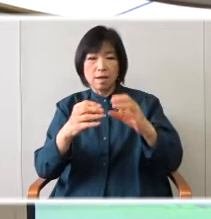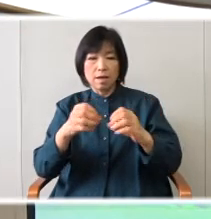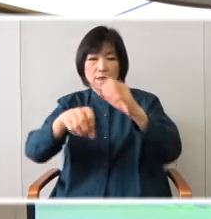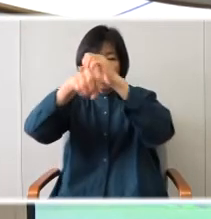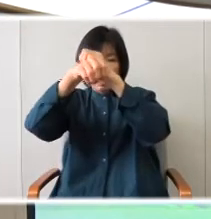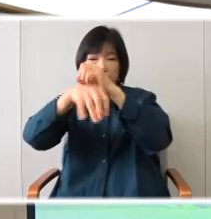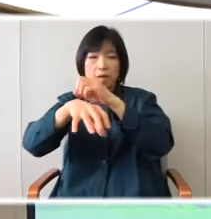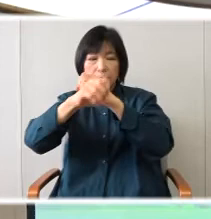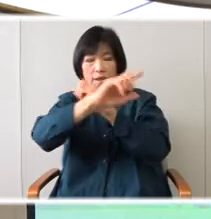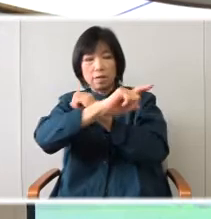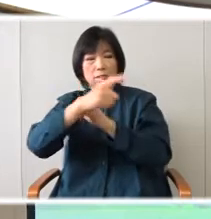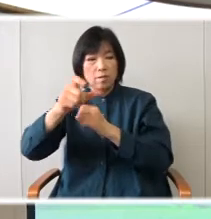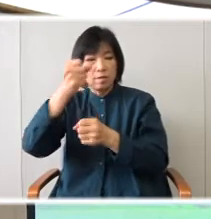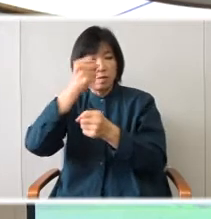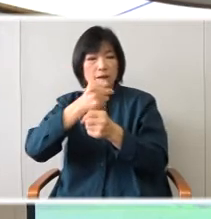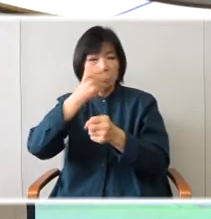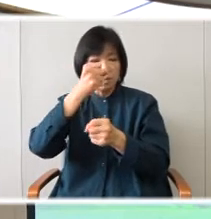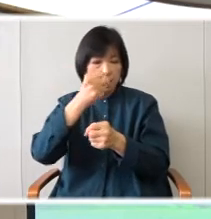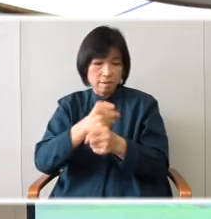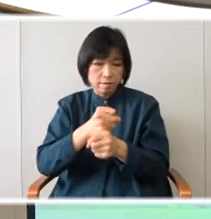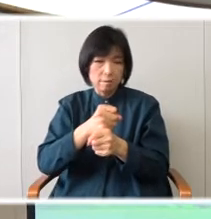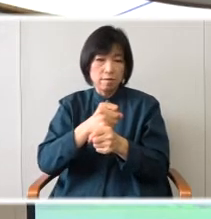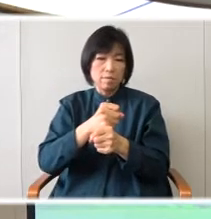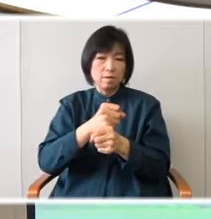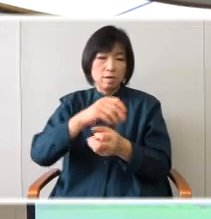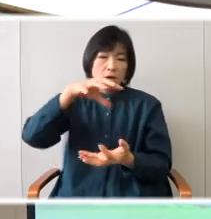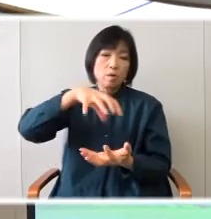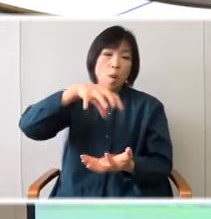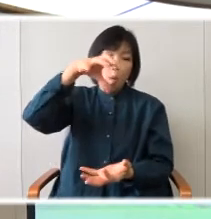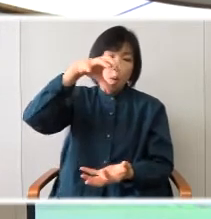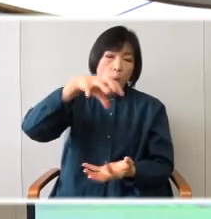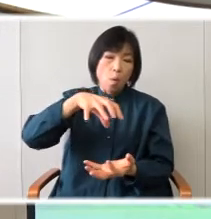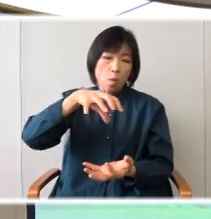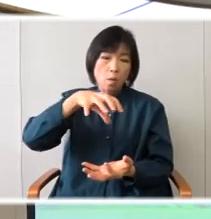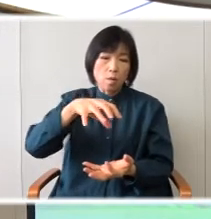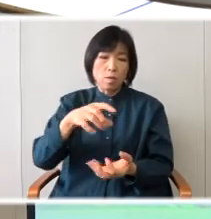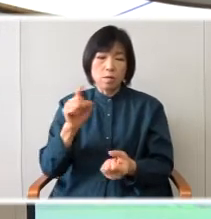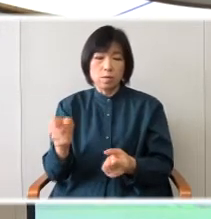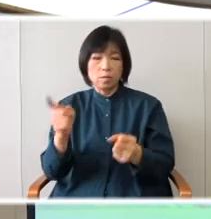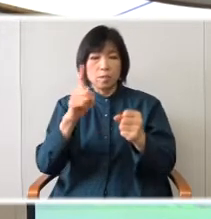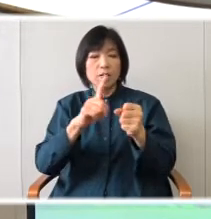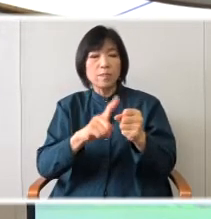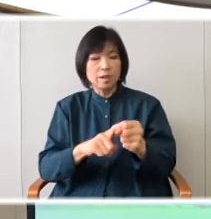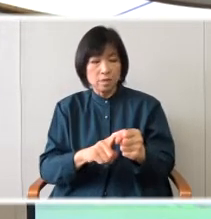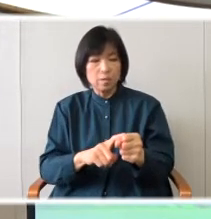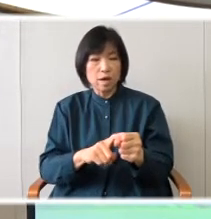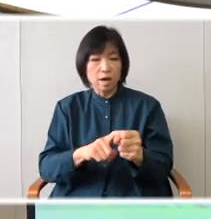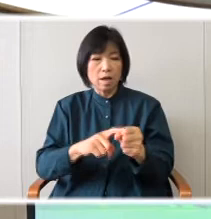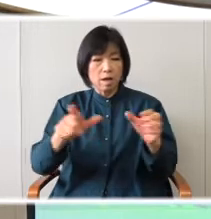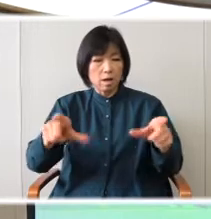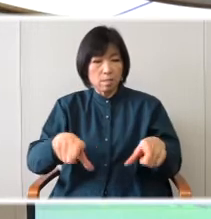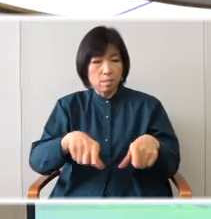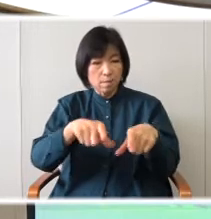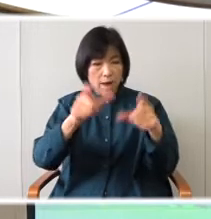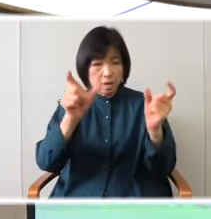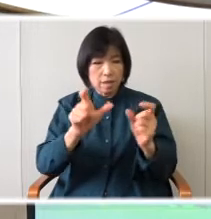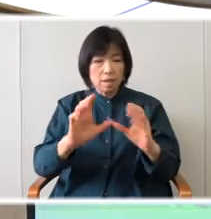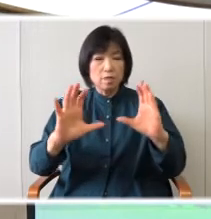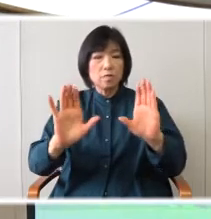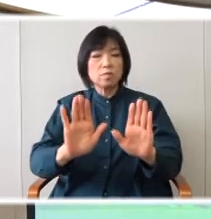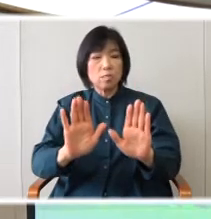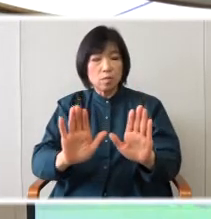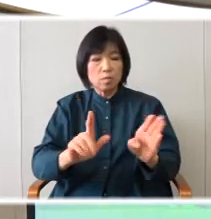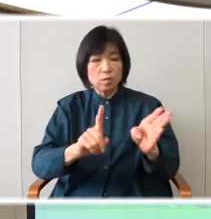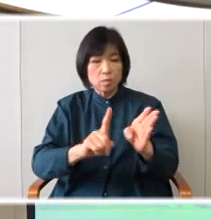ますよとかいうことを絵にして、そのためには薪のストーブだとかボイラーだとかペレットボイラーと